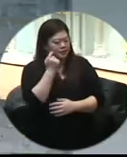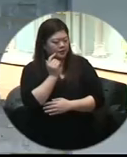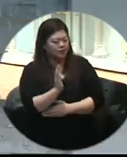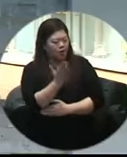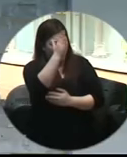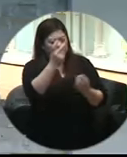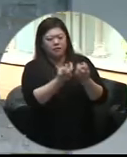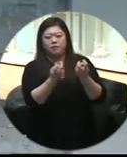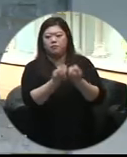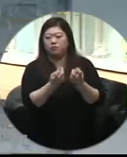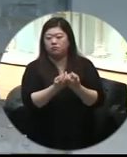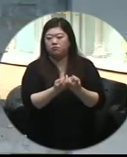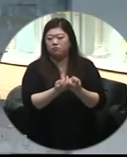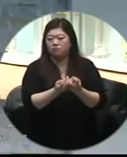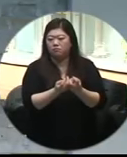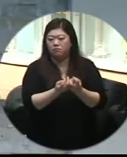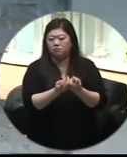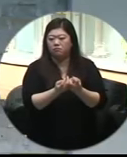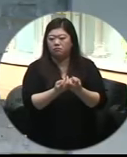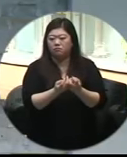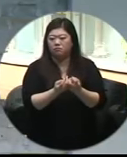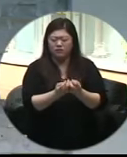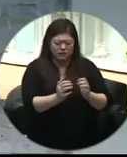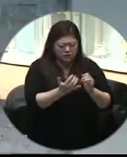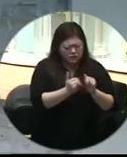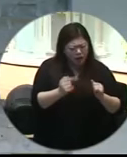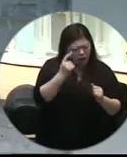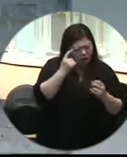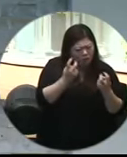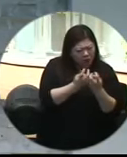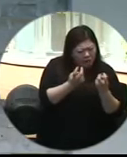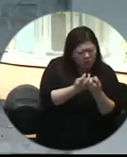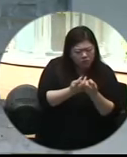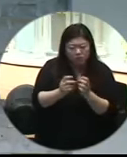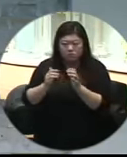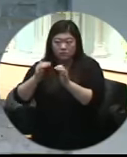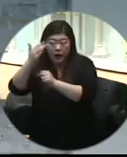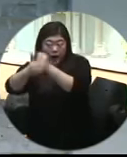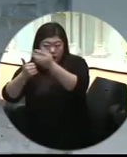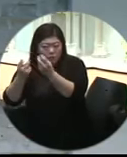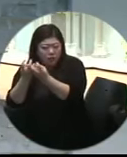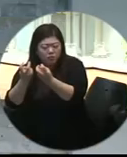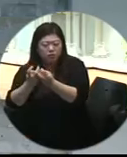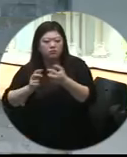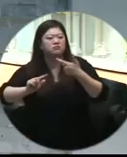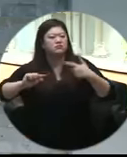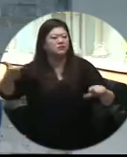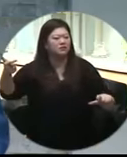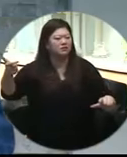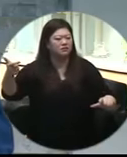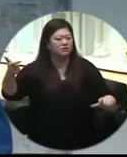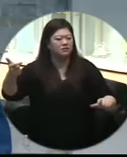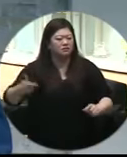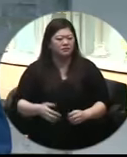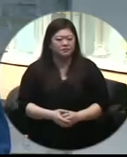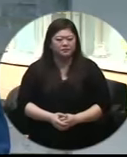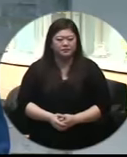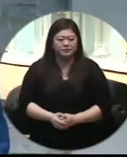것입니다. 다르지요. 영의 눈을 뜨고 바라보면. 자, 예수님의 이 발걸음을 인해 가지고